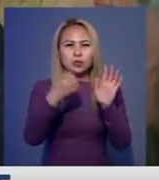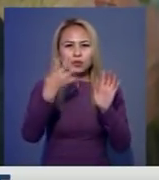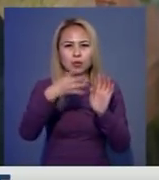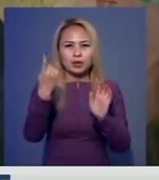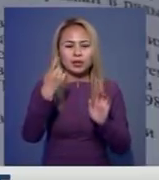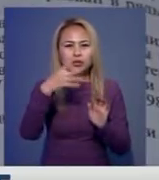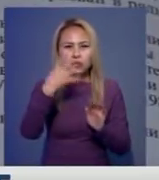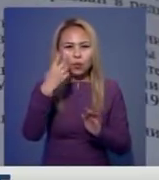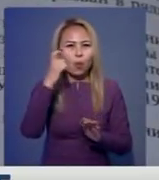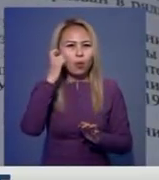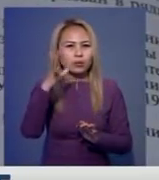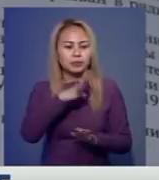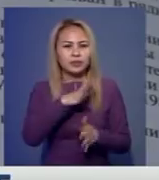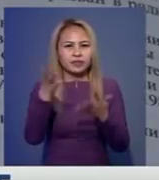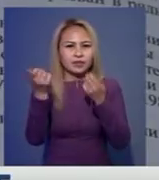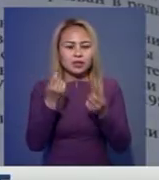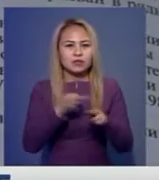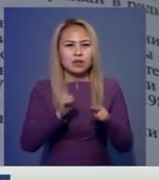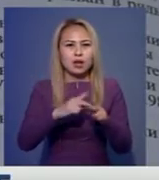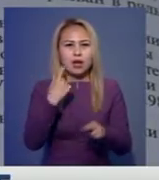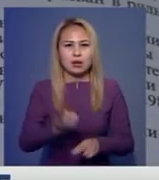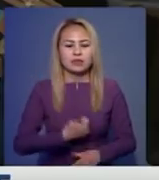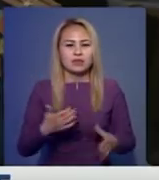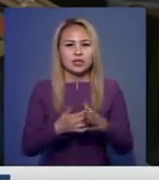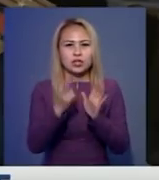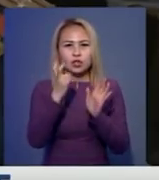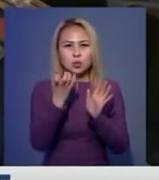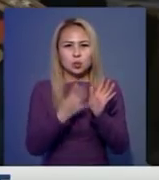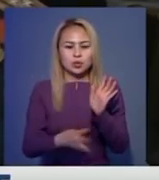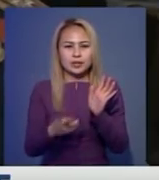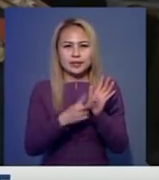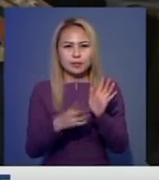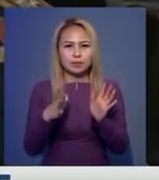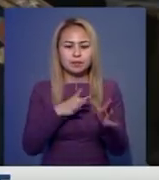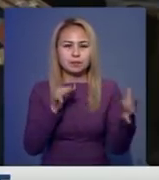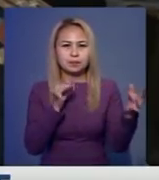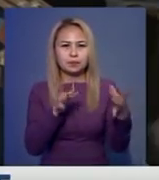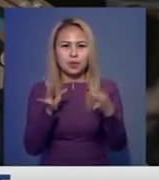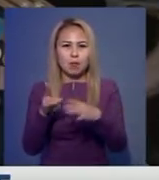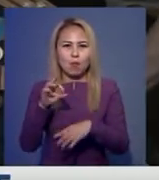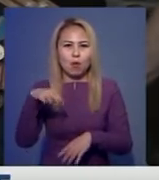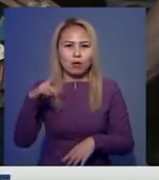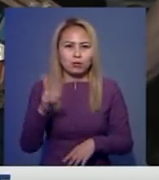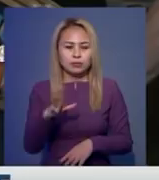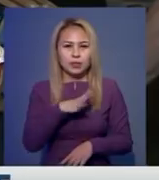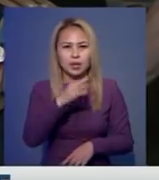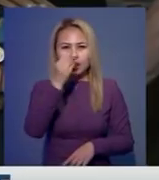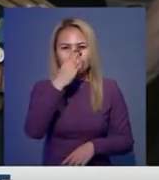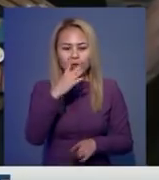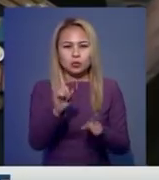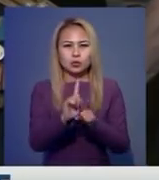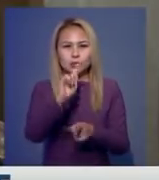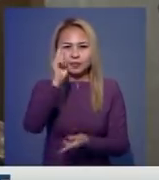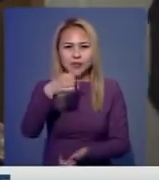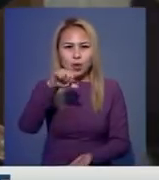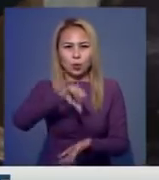18 жасында Алтай өлкесінен алынған. Әскери борышын 297-ші атқыштар полкінде өтеген. Жапон соғысына да